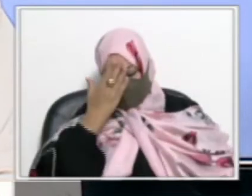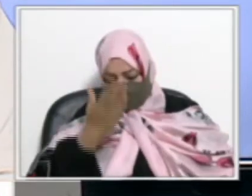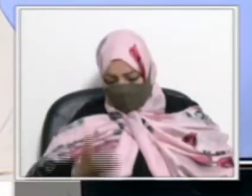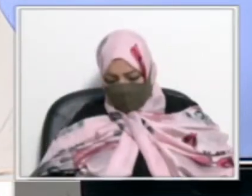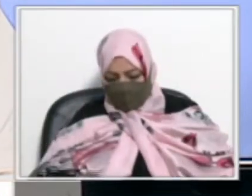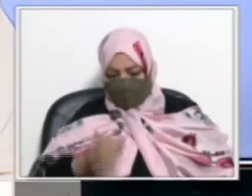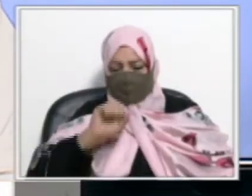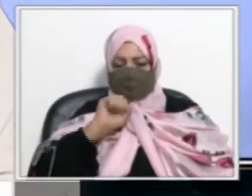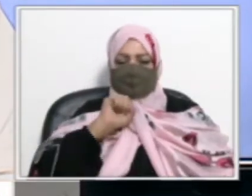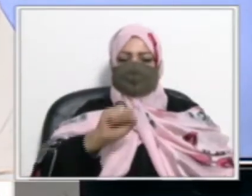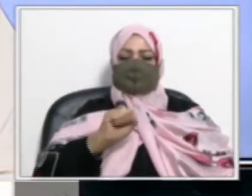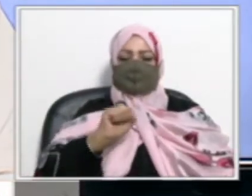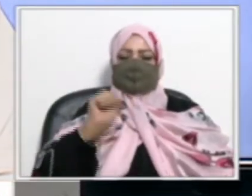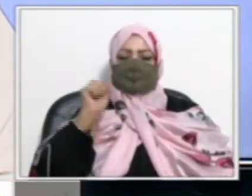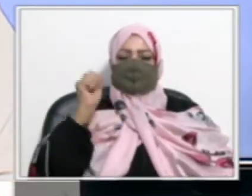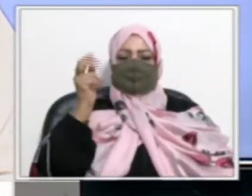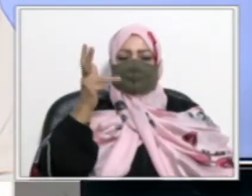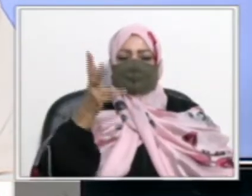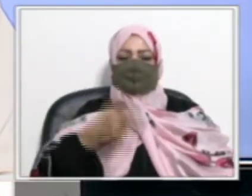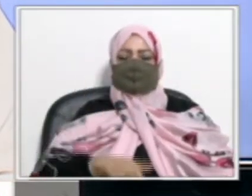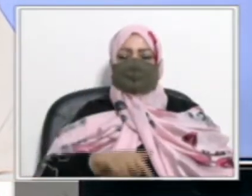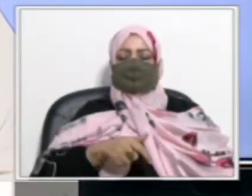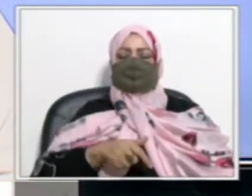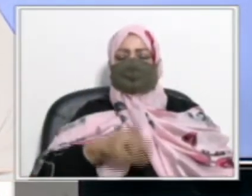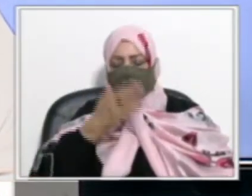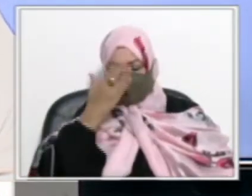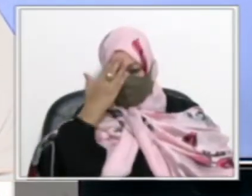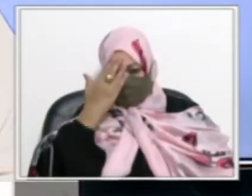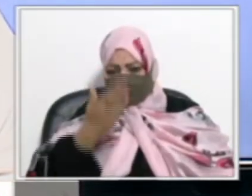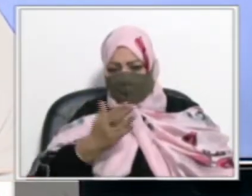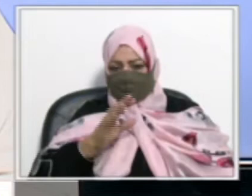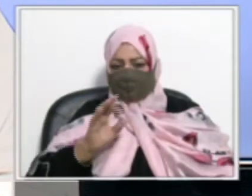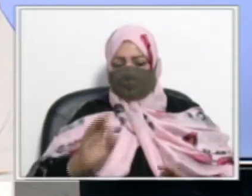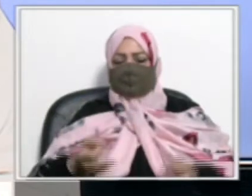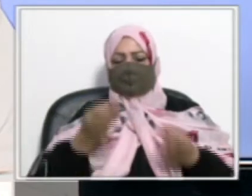والبعض قال تقاس النوافل، لأن